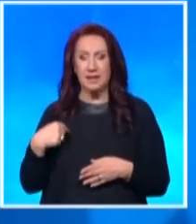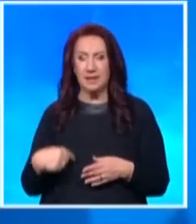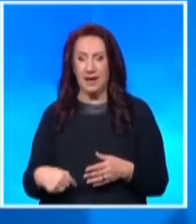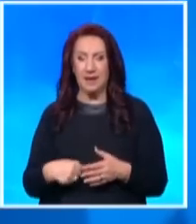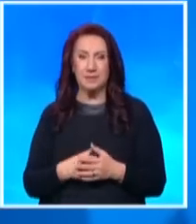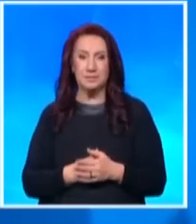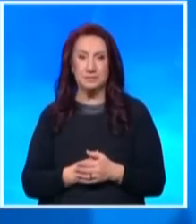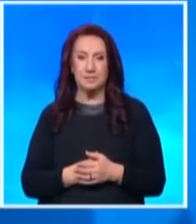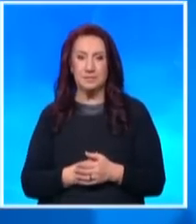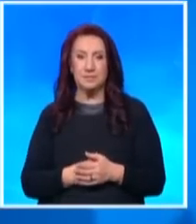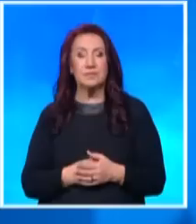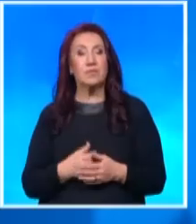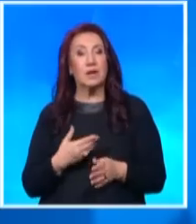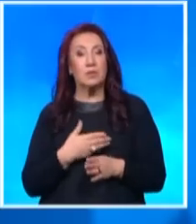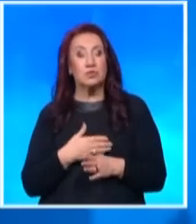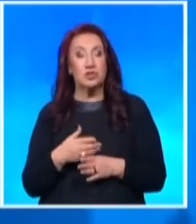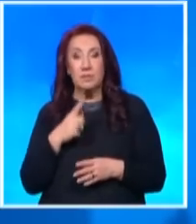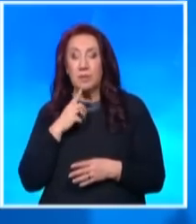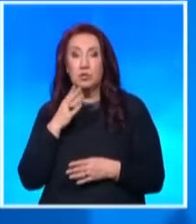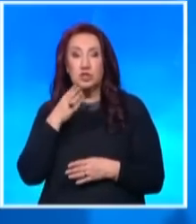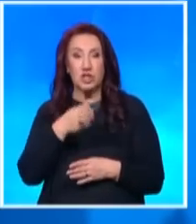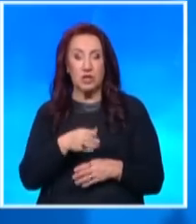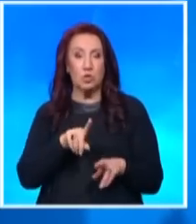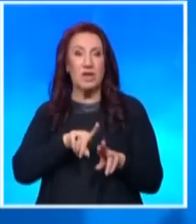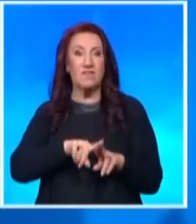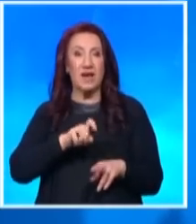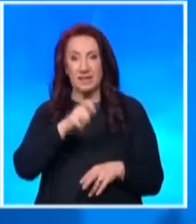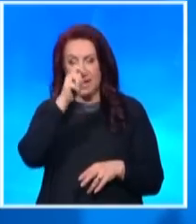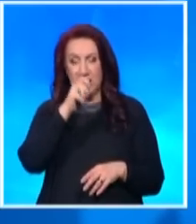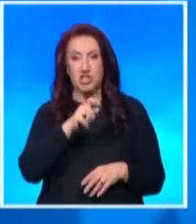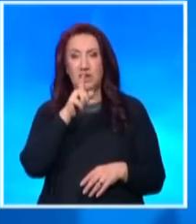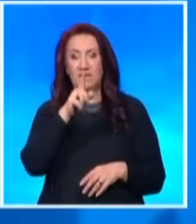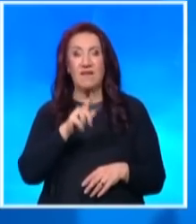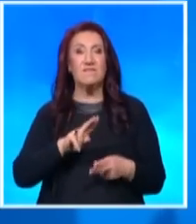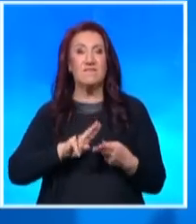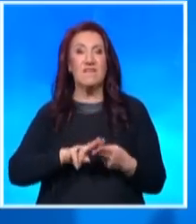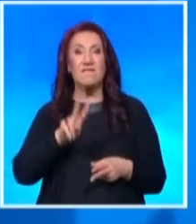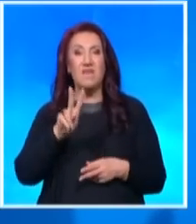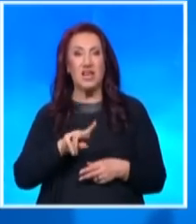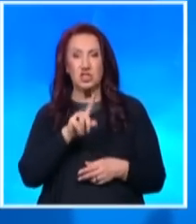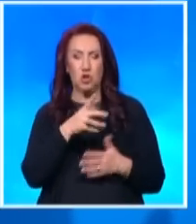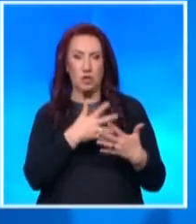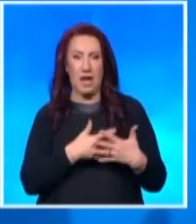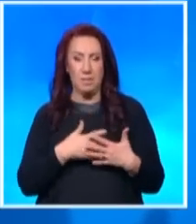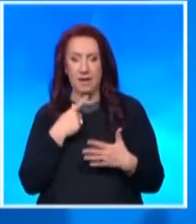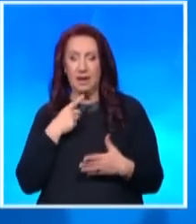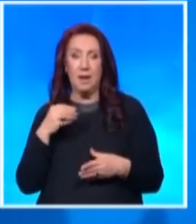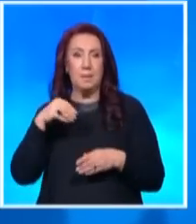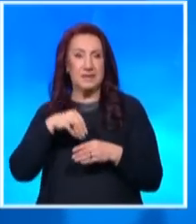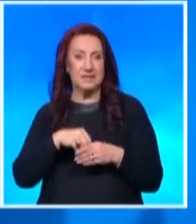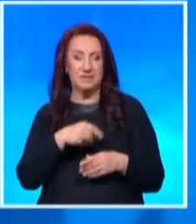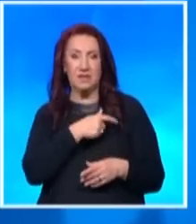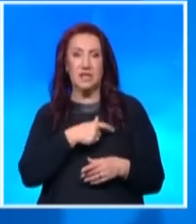Продължаваме с посещението на Иван Гешев във Вашингтон. Главната прокуратура съобщи, че е присъствал на националната молитва на закуска